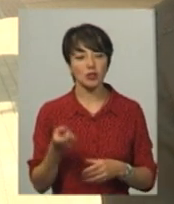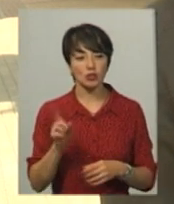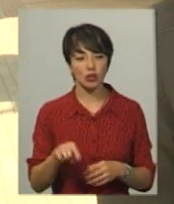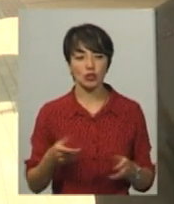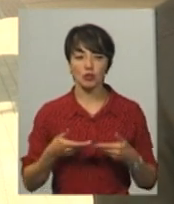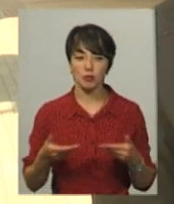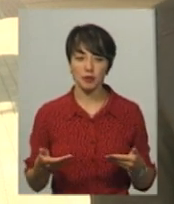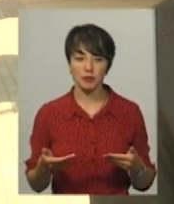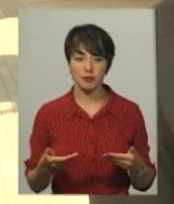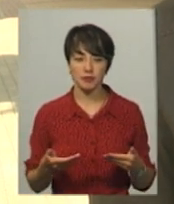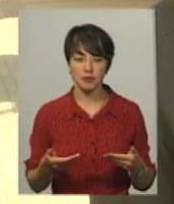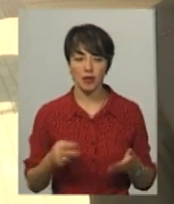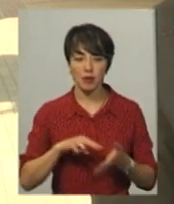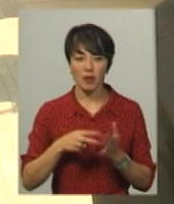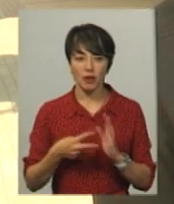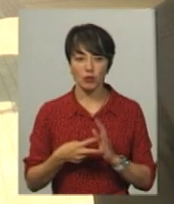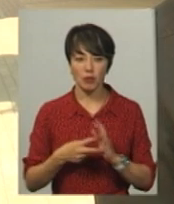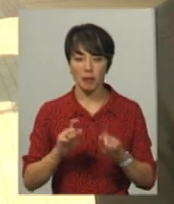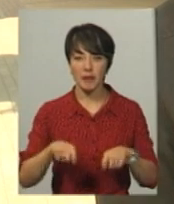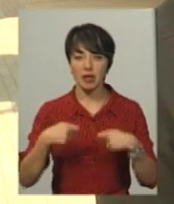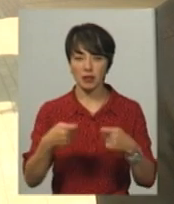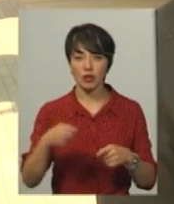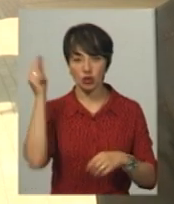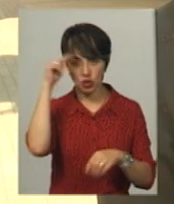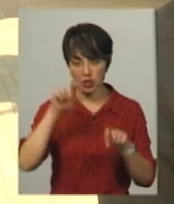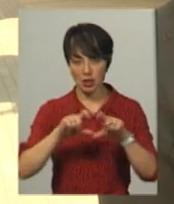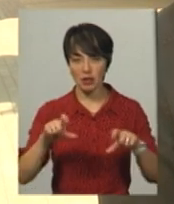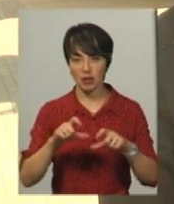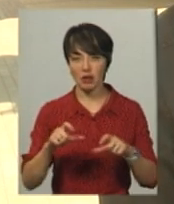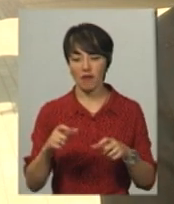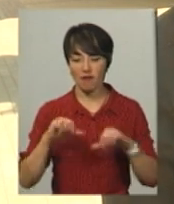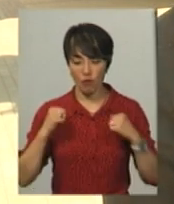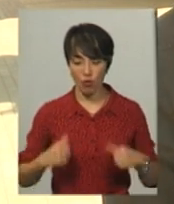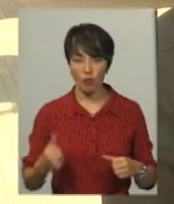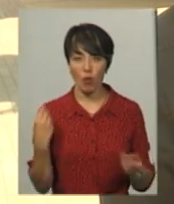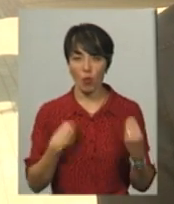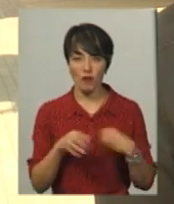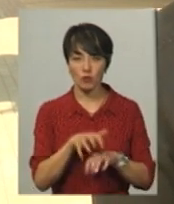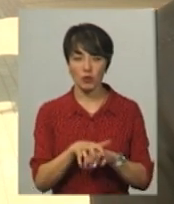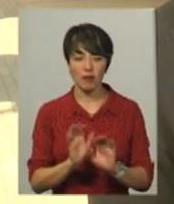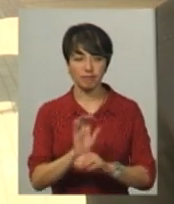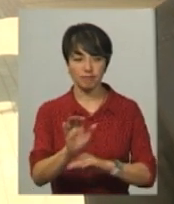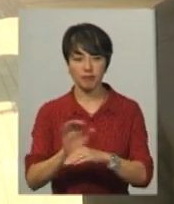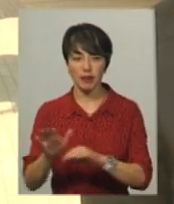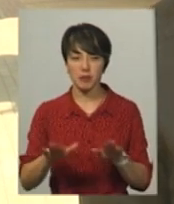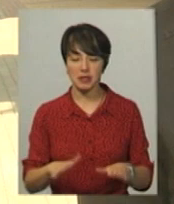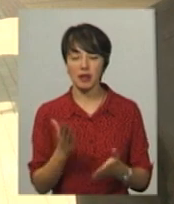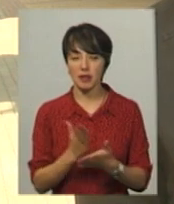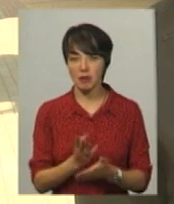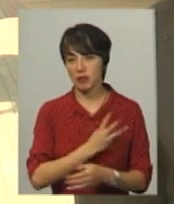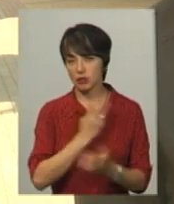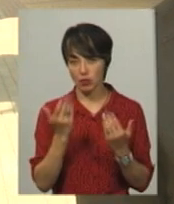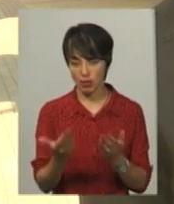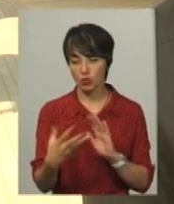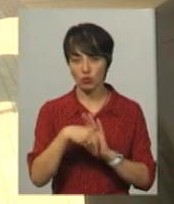ми плануємо передати шкільні приладдя, форму, одяг, взуття на місця. Якщо є